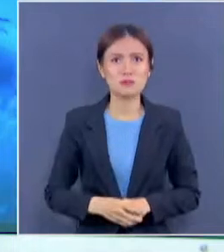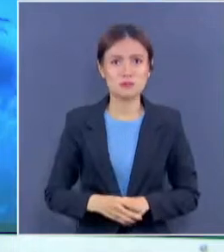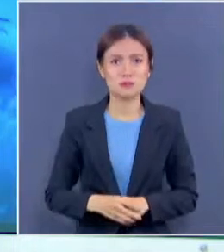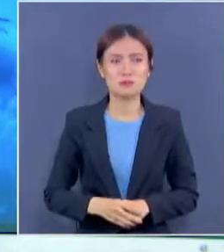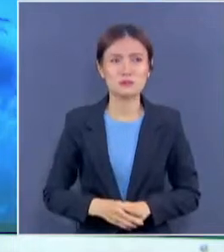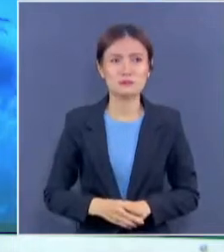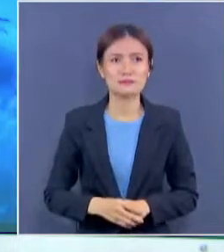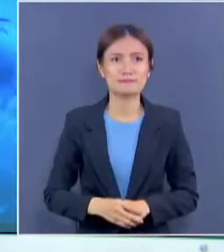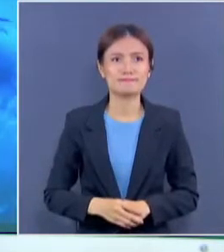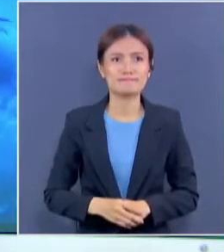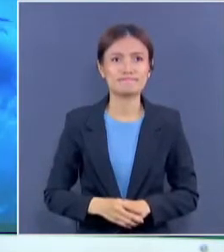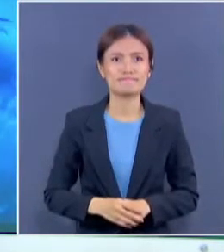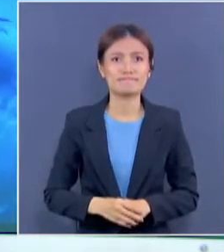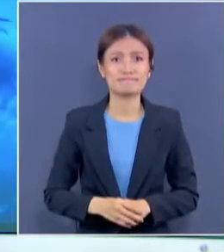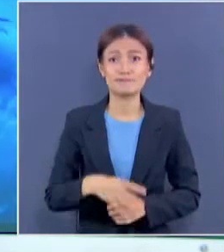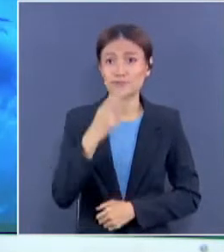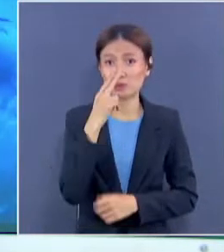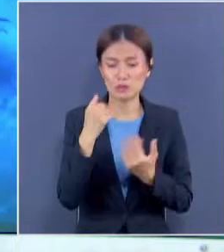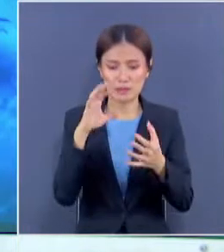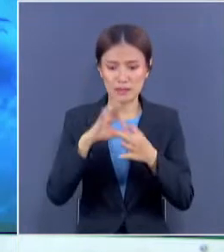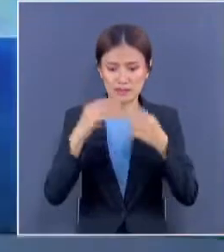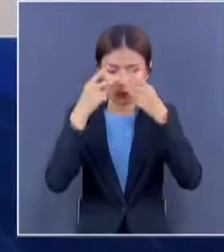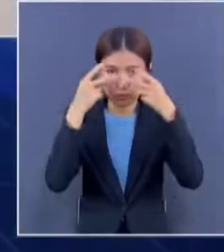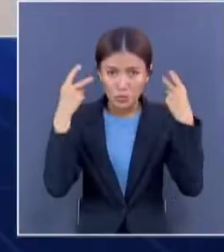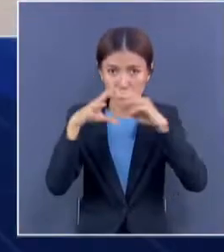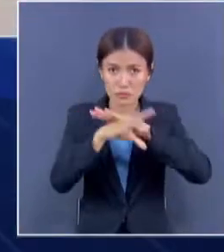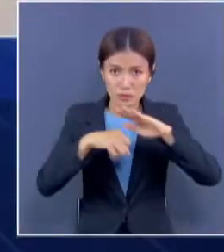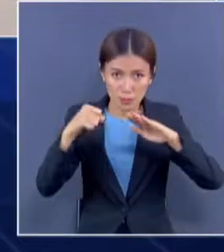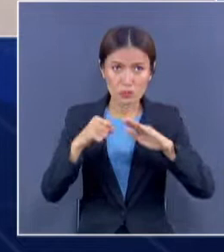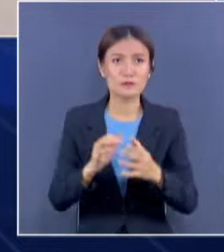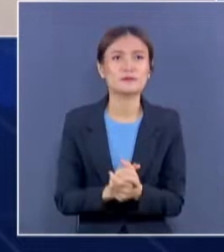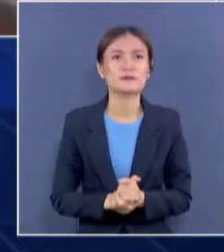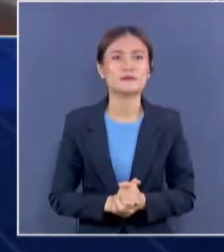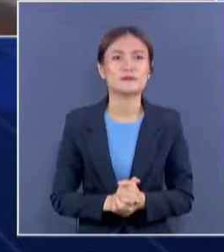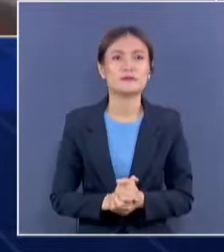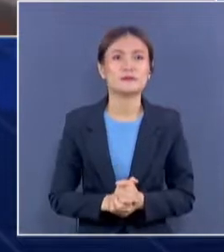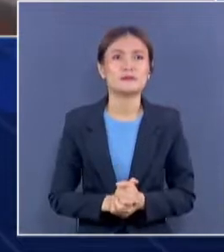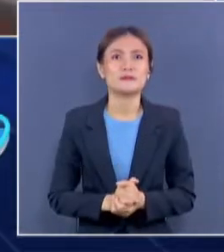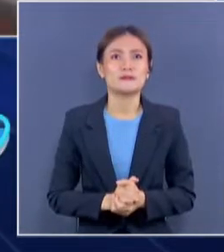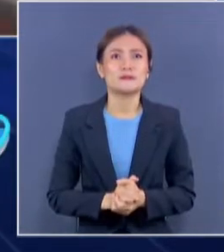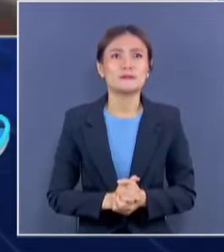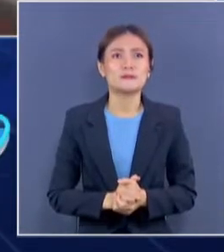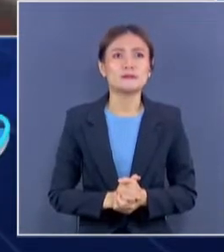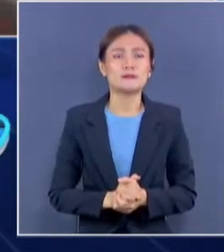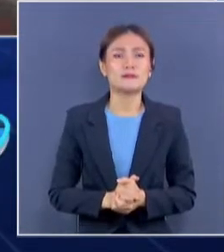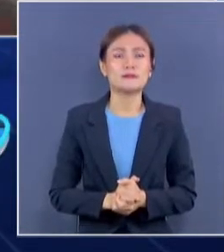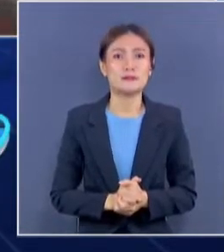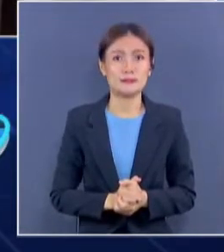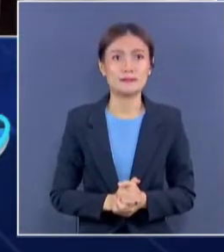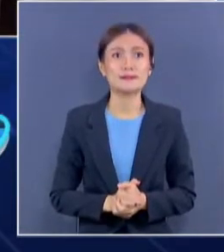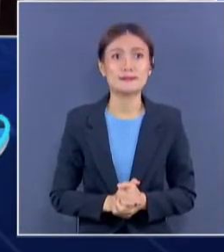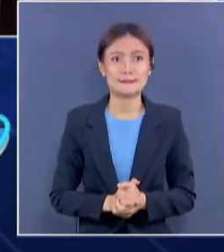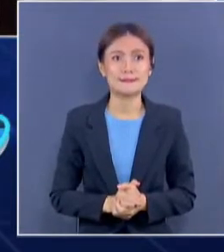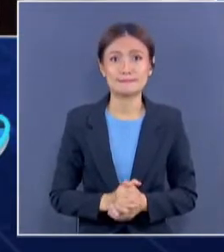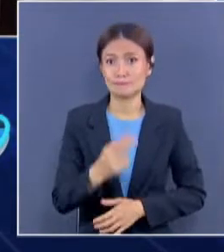พาคุณผู้ชมมาดูเรื่องของขโมยขโจรกันหน่อยแต่ว่าจะบอกว่าเรื่องขโมยเรื่องนี้เนี่ยพอยิ้มได้นะพอยิ้มได้เพราะว่าไปก่อเ